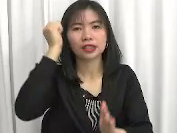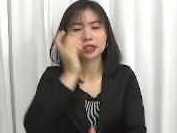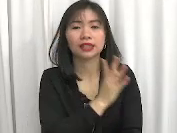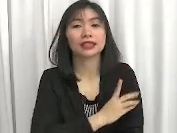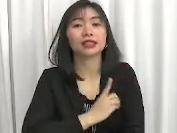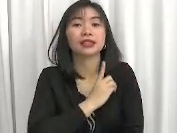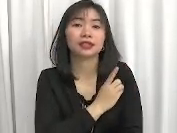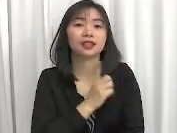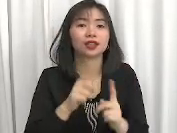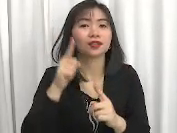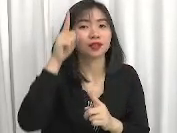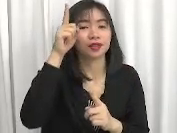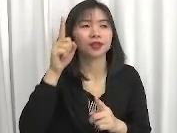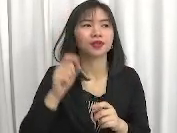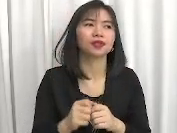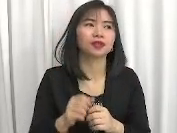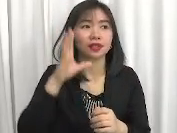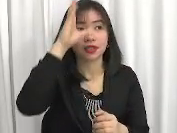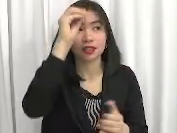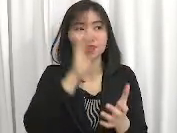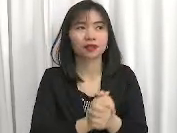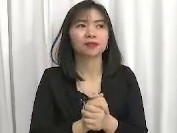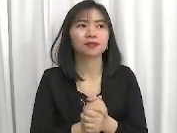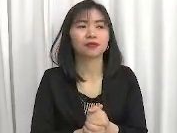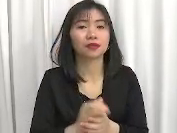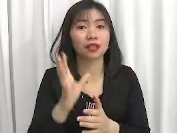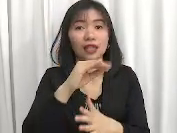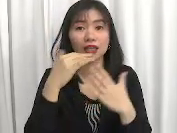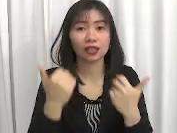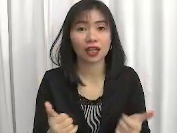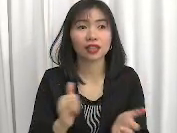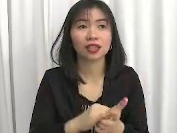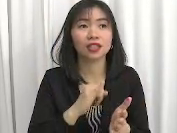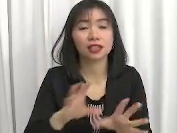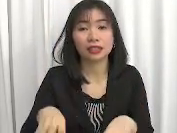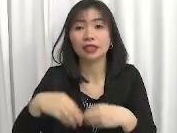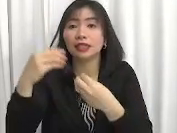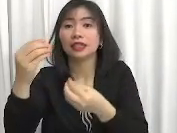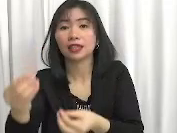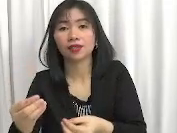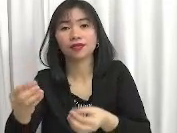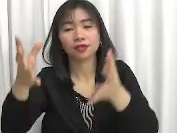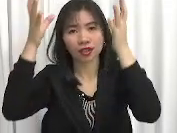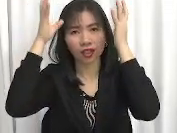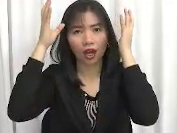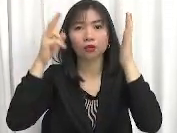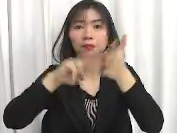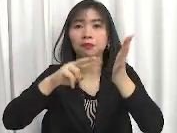Kaya nga, sabi nga niya, pambira, crown talaga. Amen. Ibig sabihin talagang